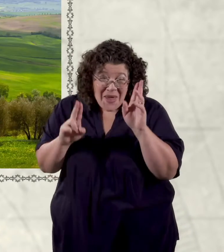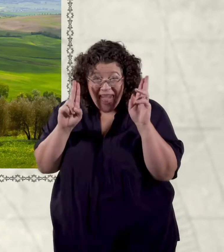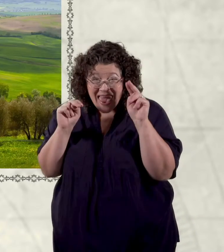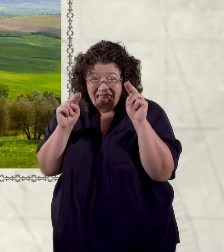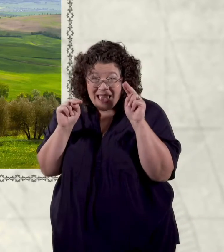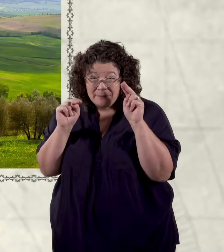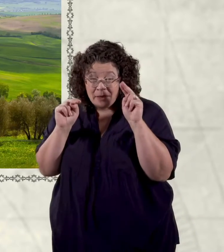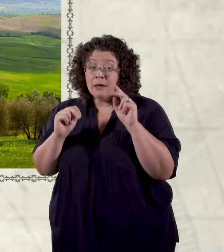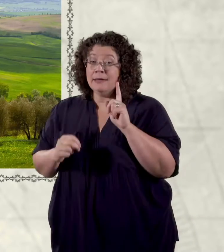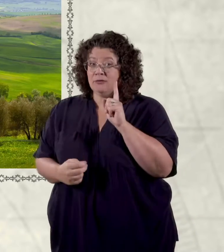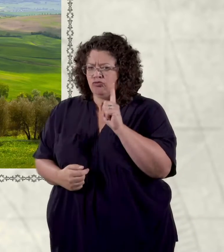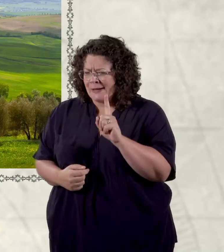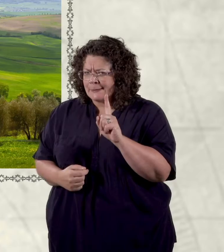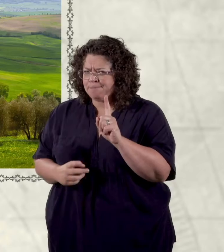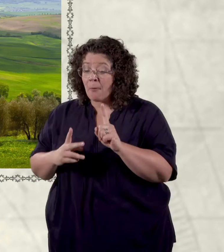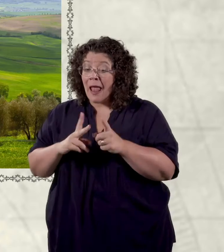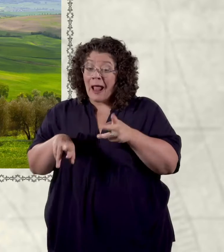Helo, sgwarnog.